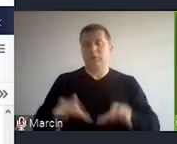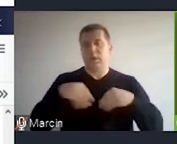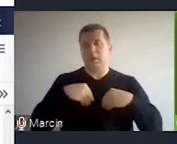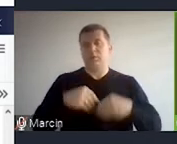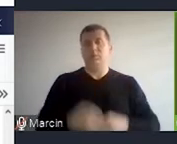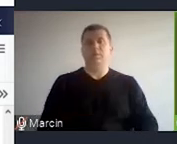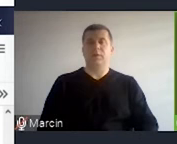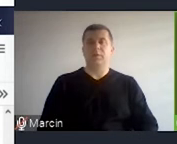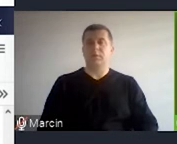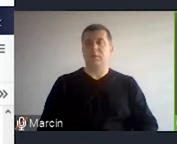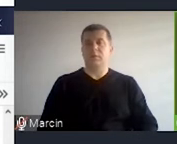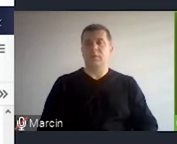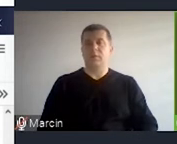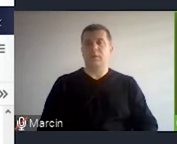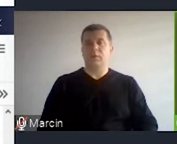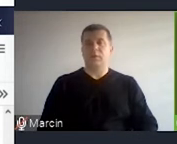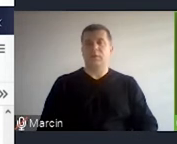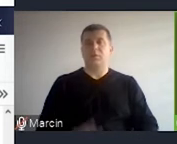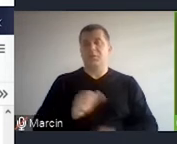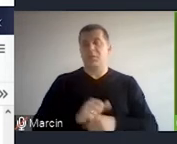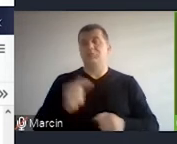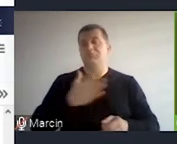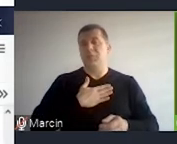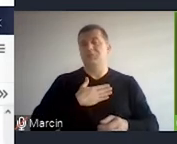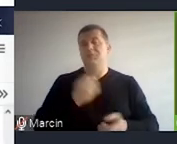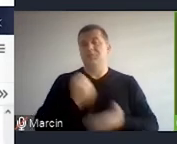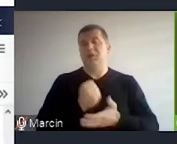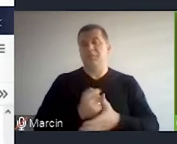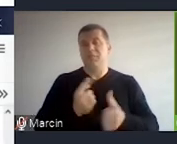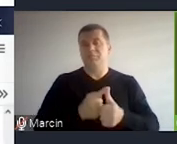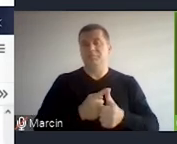angażowania. Przy czym pojawia się nam tu również